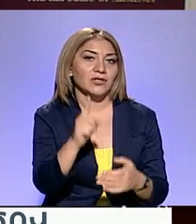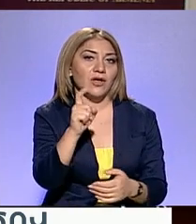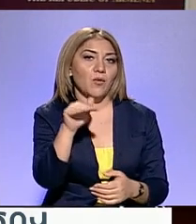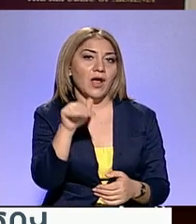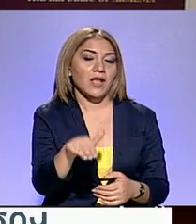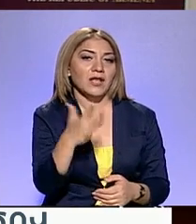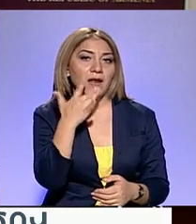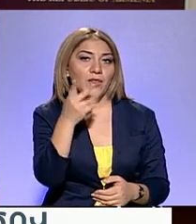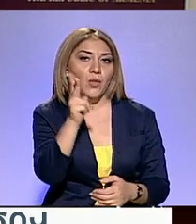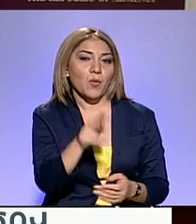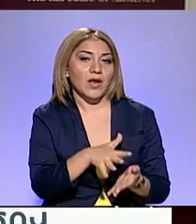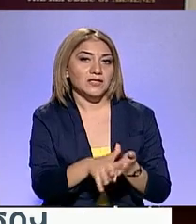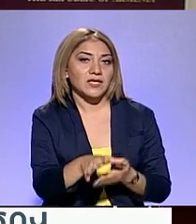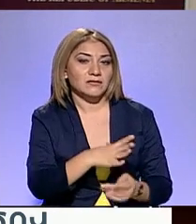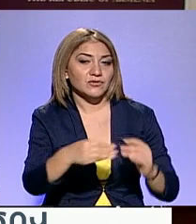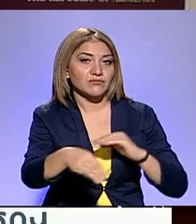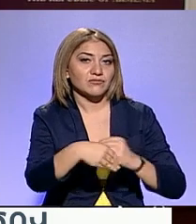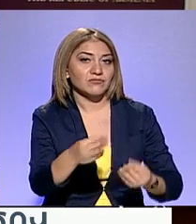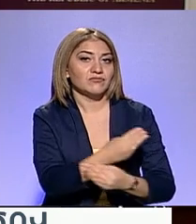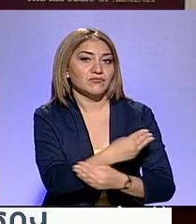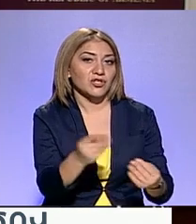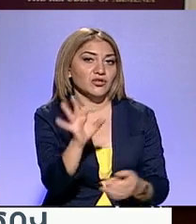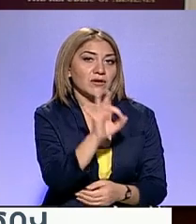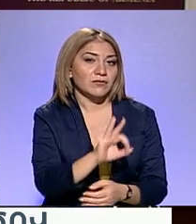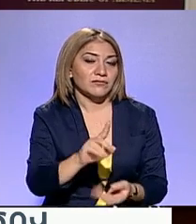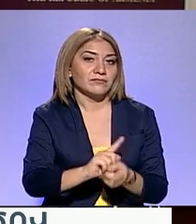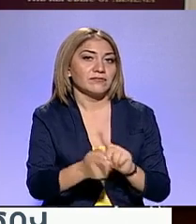000 ամերիկյան դոլար գումար, իսկ